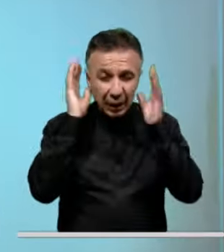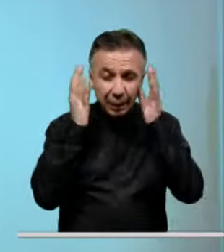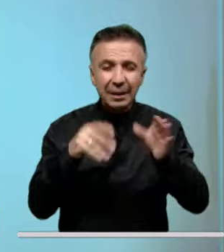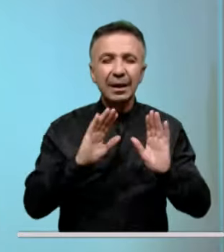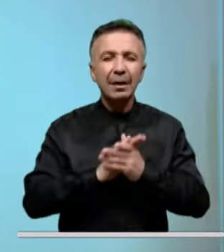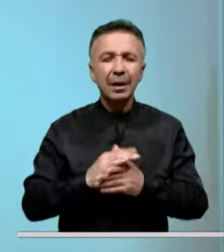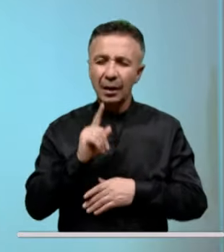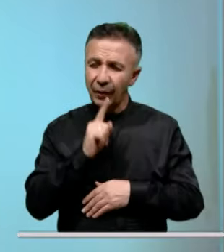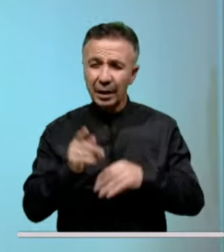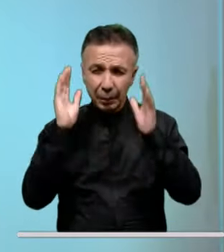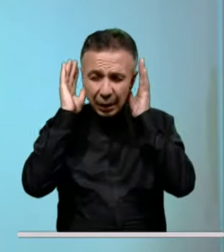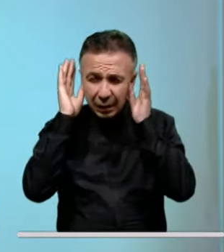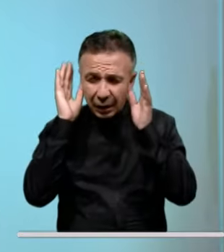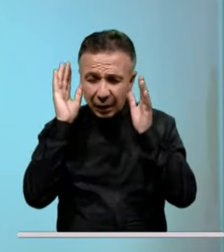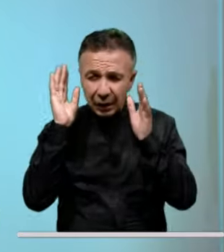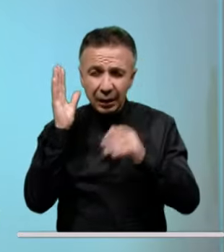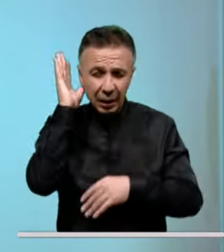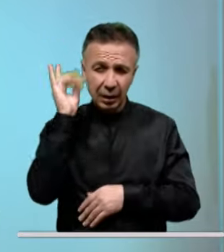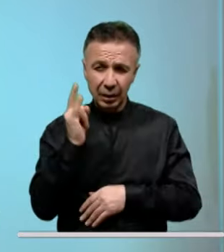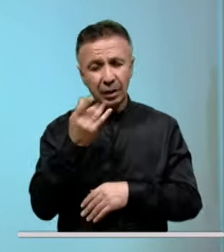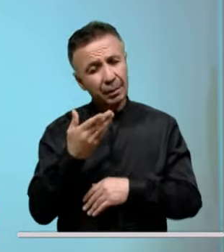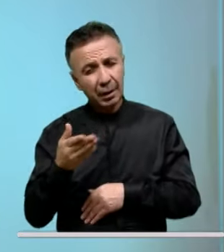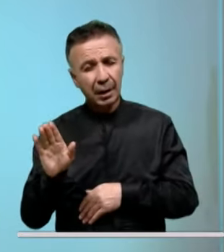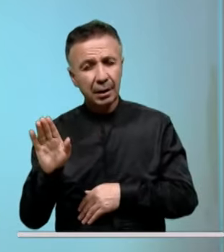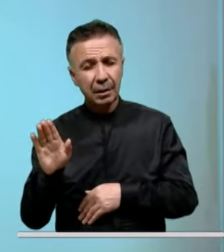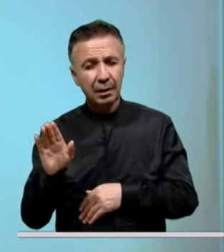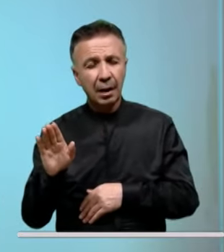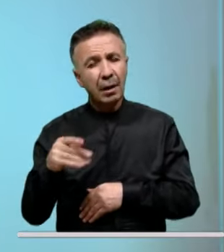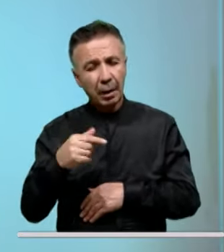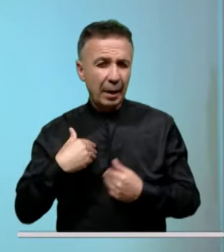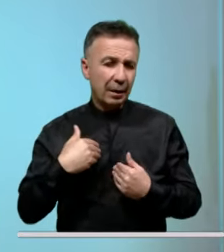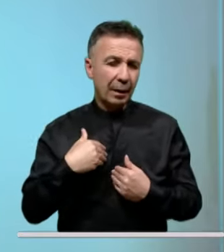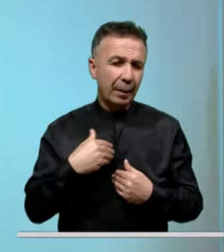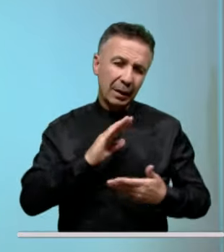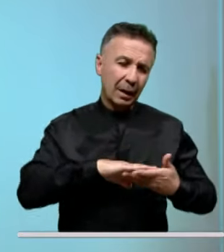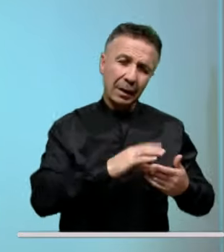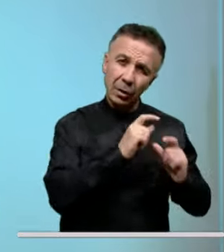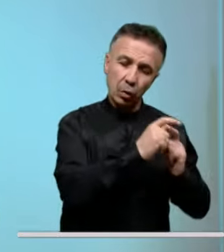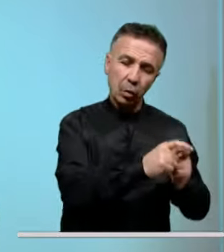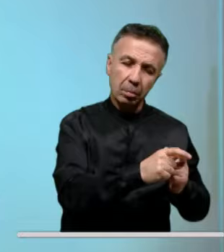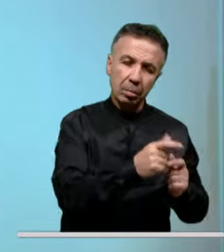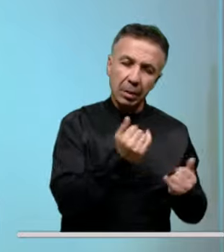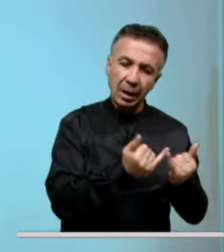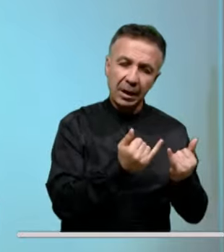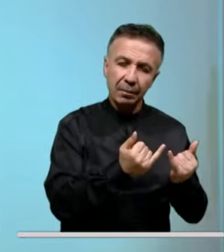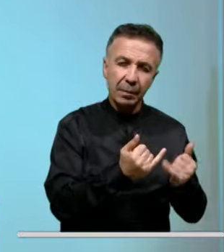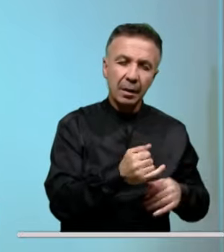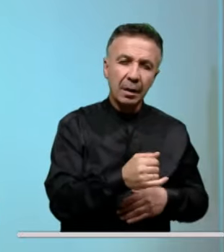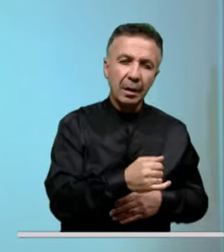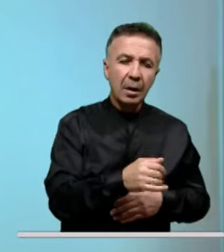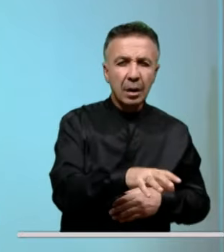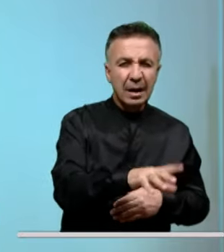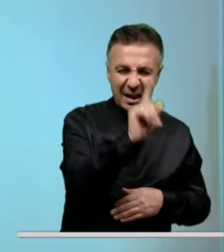dışarı çıktı. Hı hı. Ben de dolayısıyla peşine çıktım arkadaşın. Arkadaşa sordum, kardeşim sünneti niye